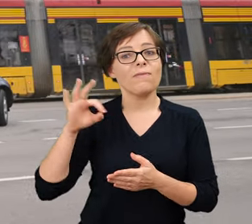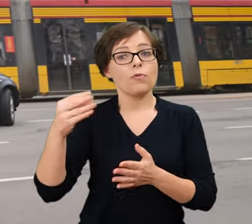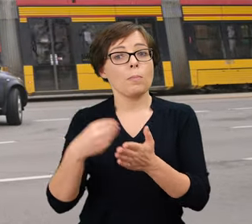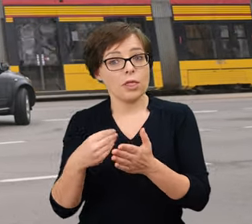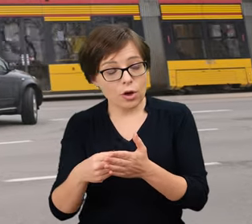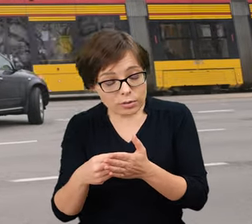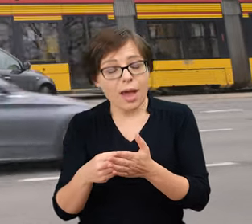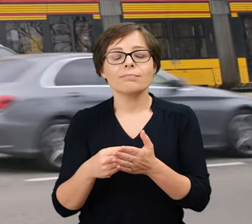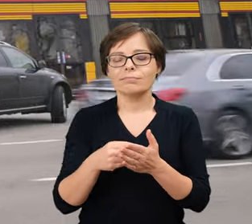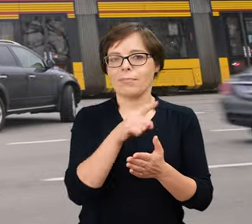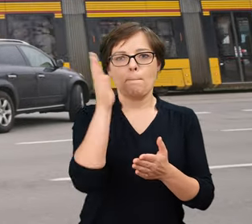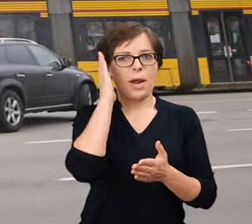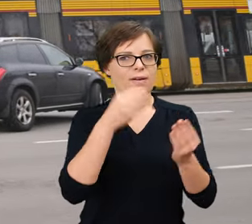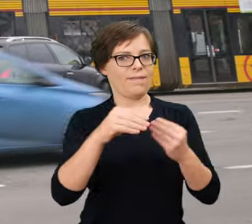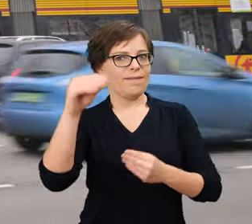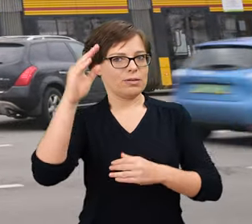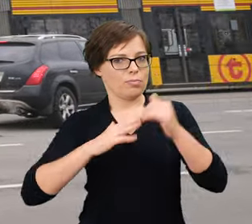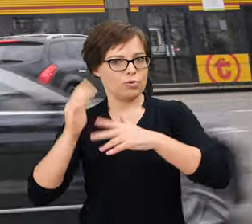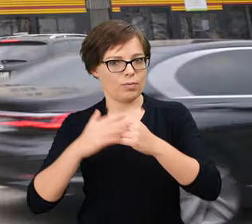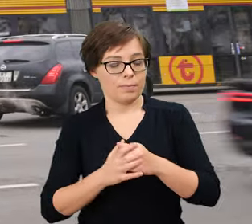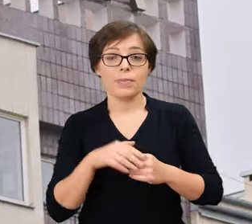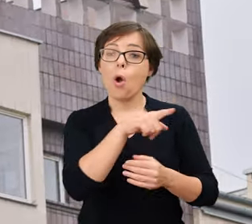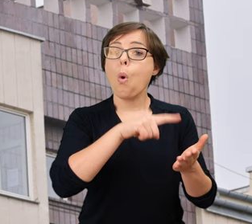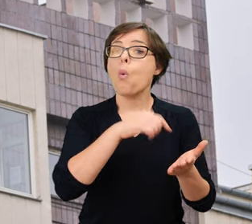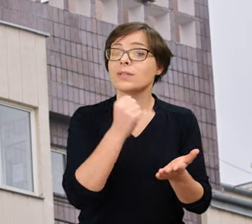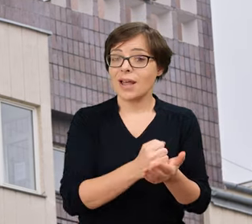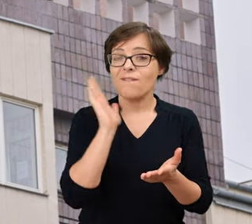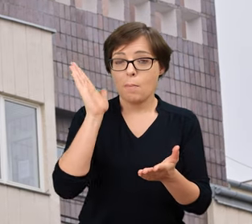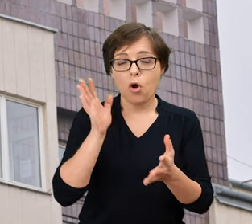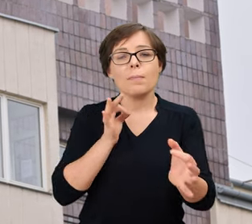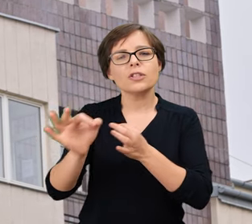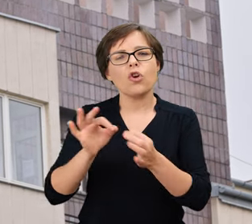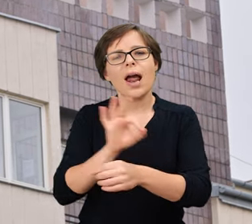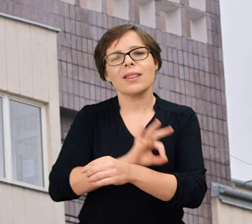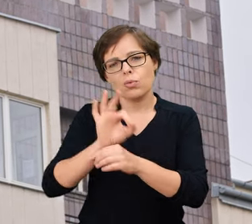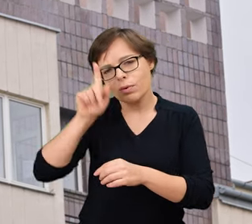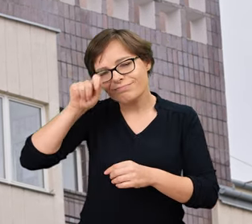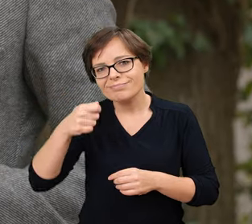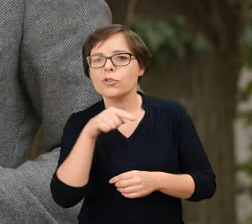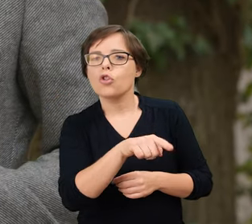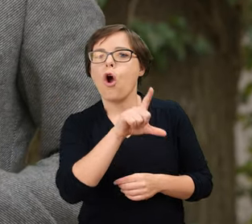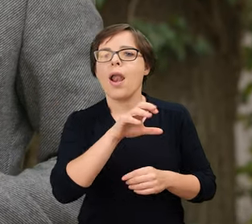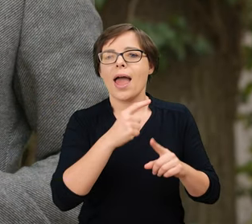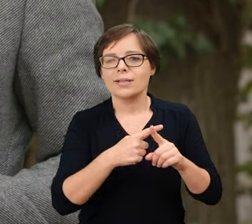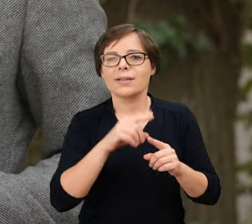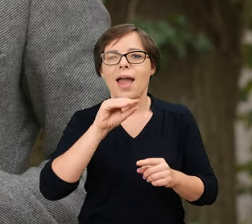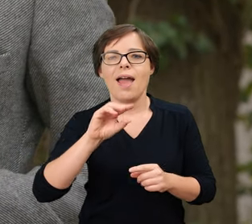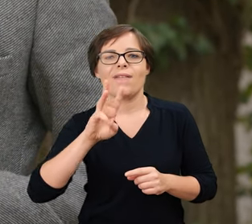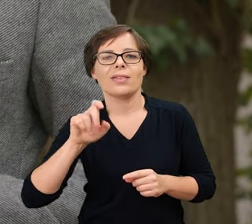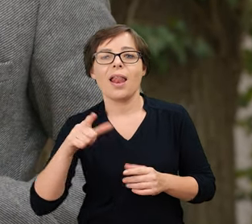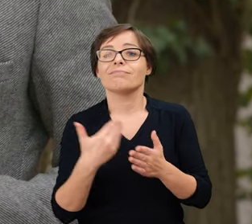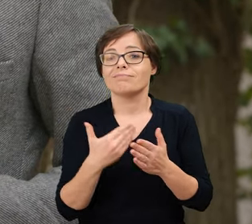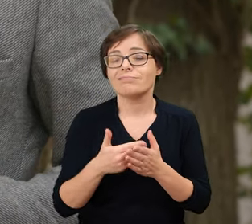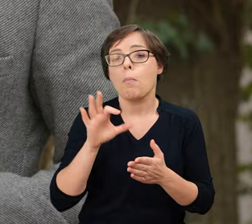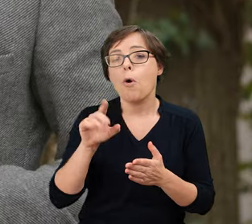Ta ustawa została nazwana w historii architektury Lex Wedel, ponieważ prawdopodobnie została wylobbowana